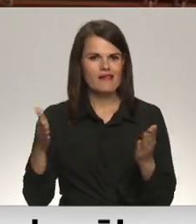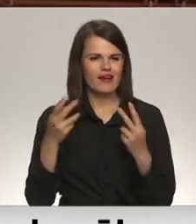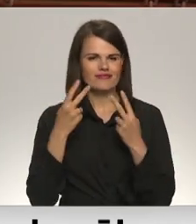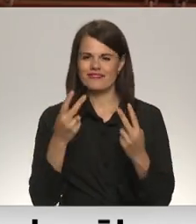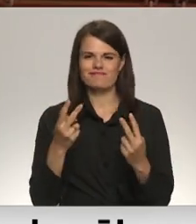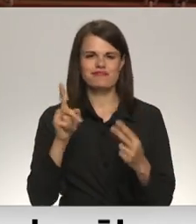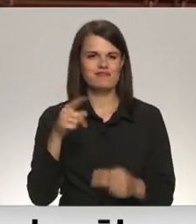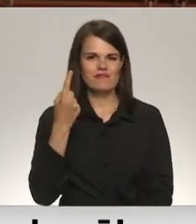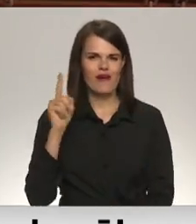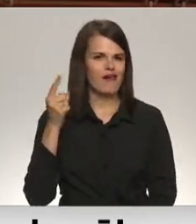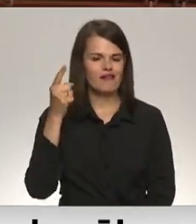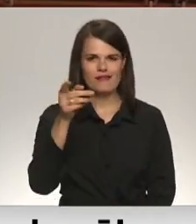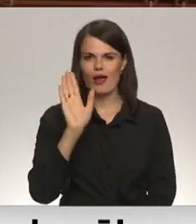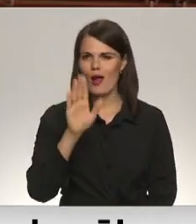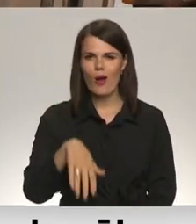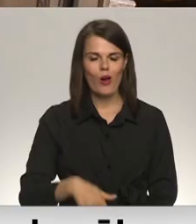vēl tālu.